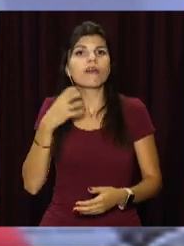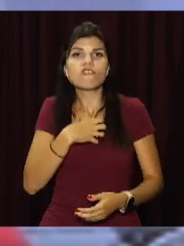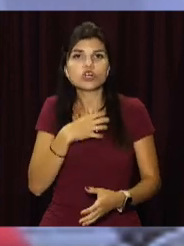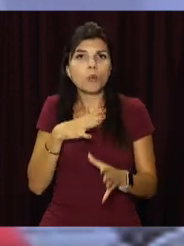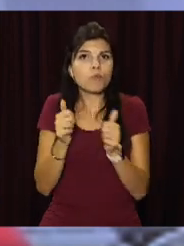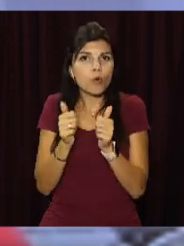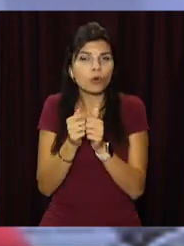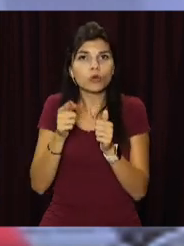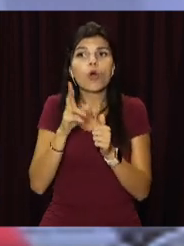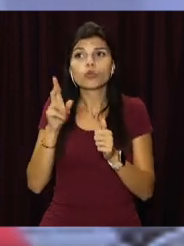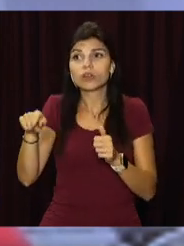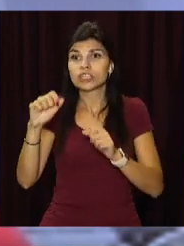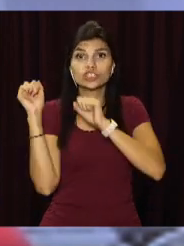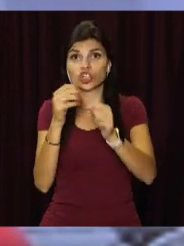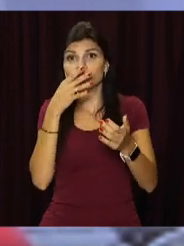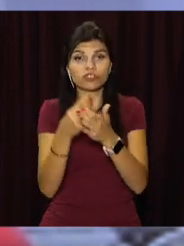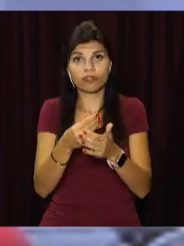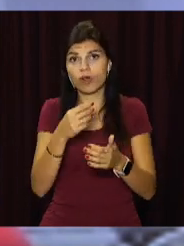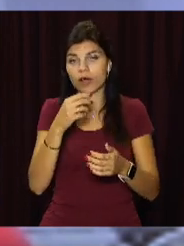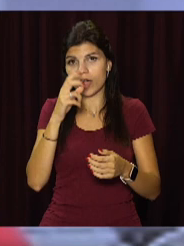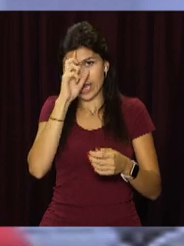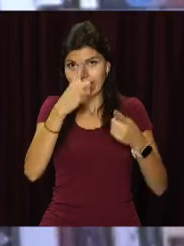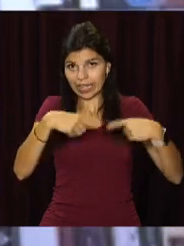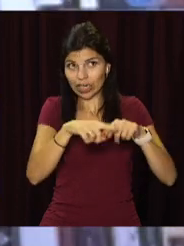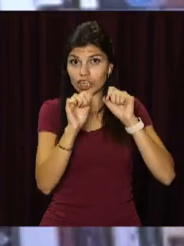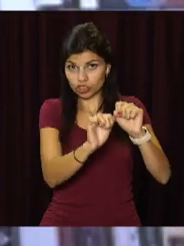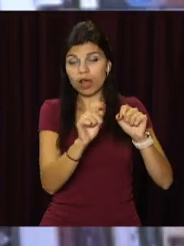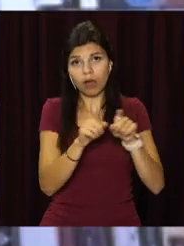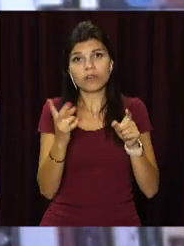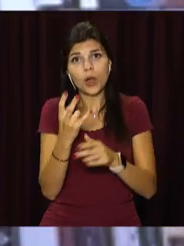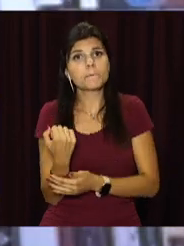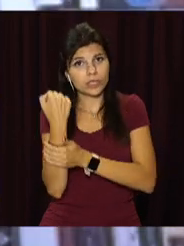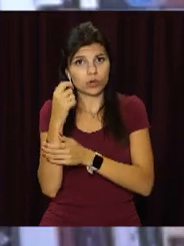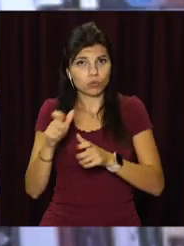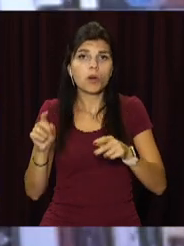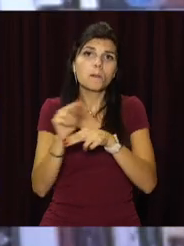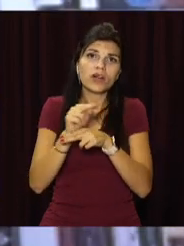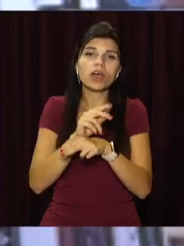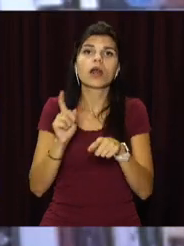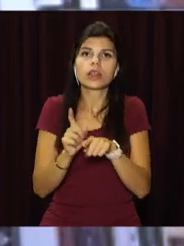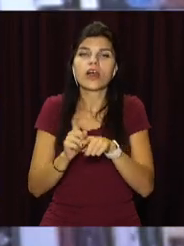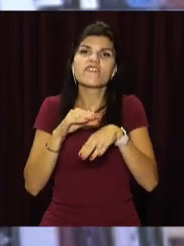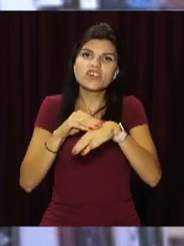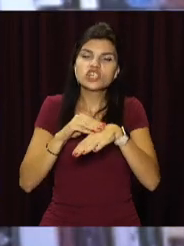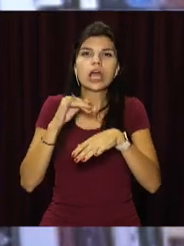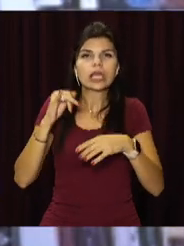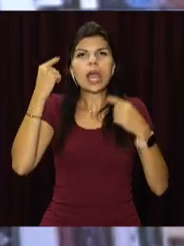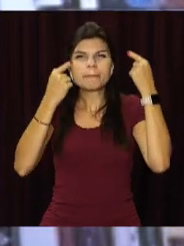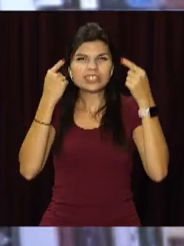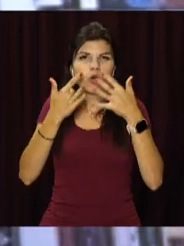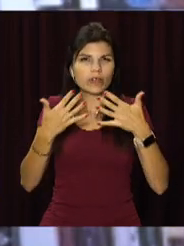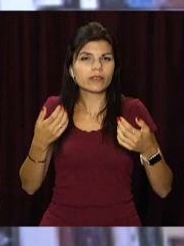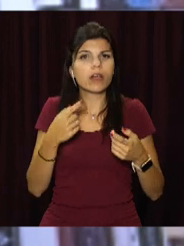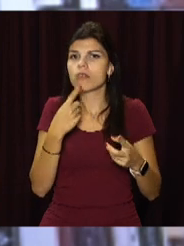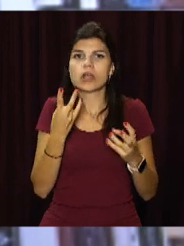хто, ставши на захист своєї країни, повертається додому. Треба й надалі підтримувати практику лікування як фізичних, так і ментальних травм. Це